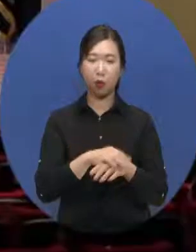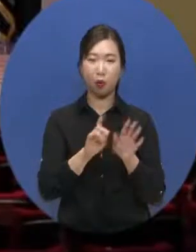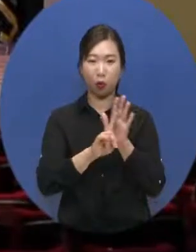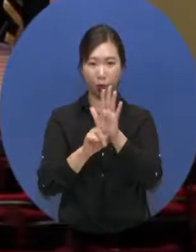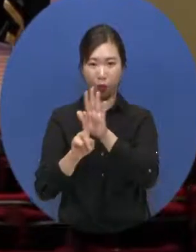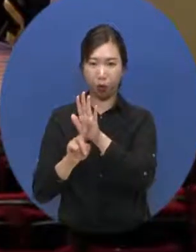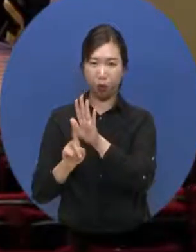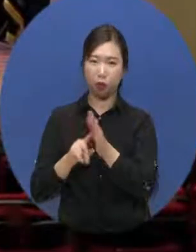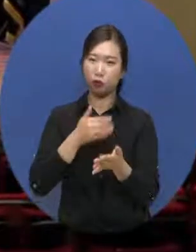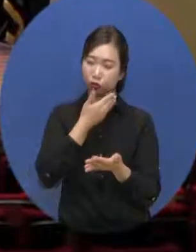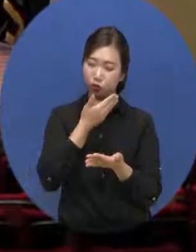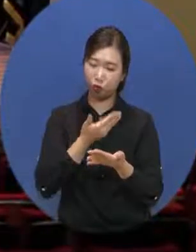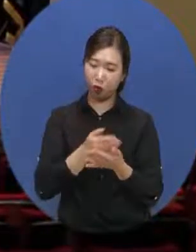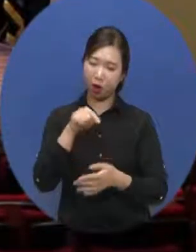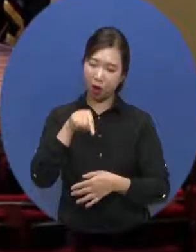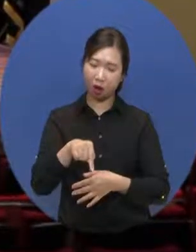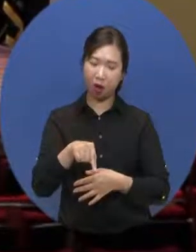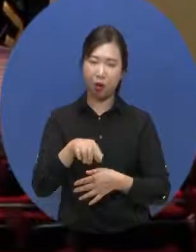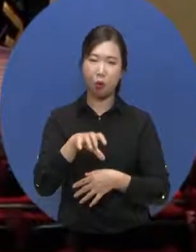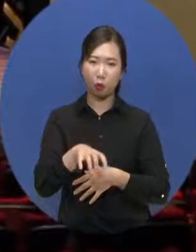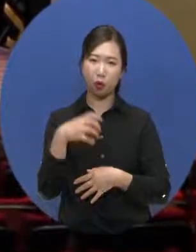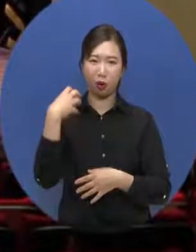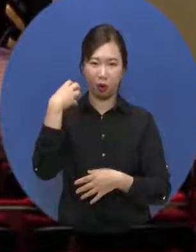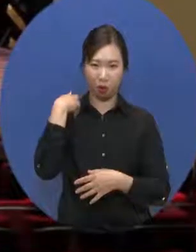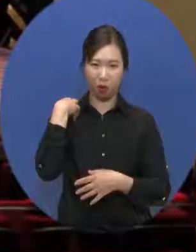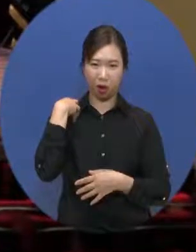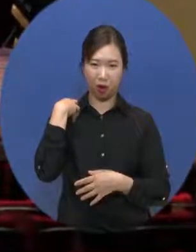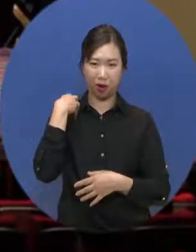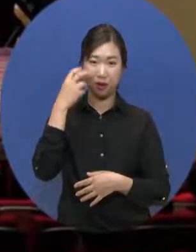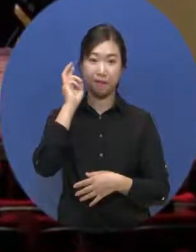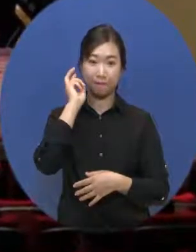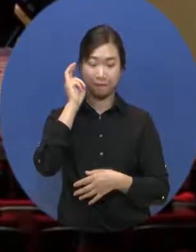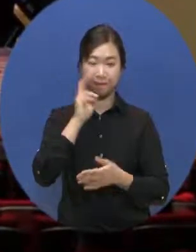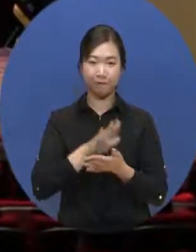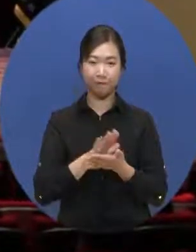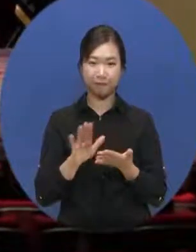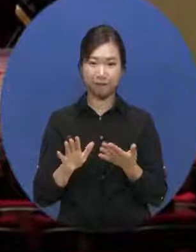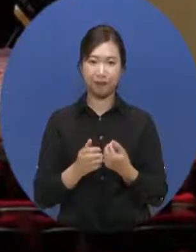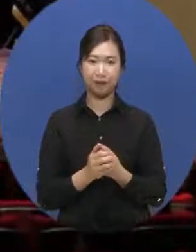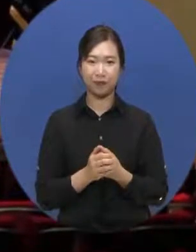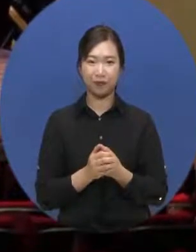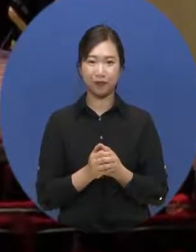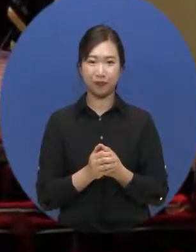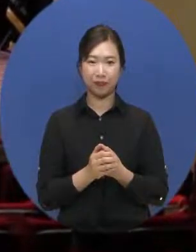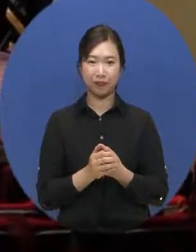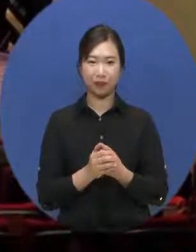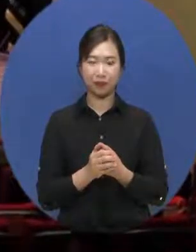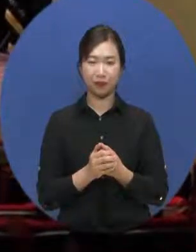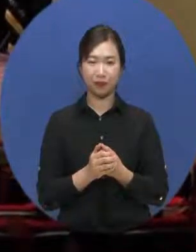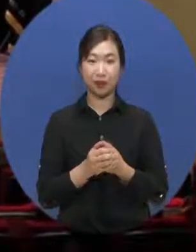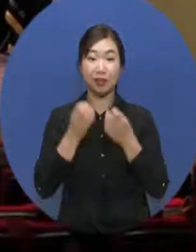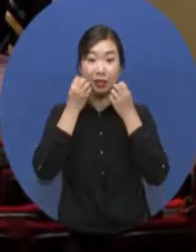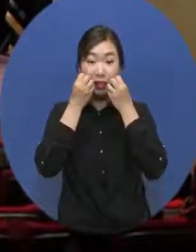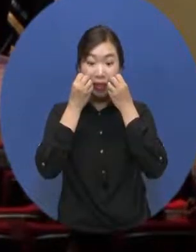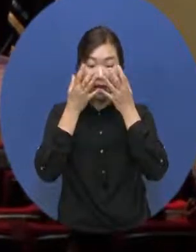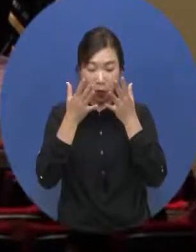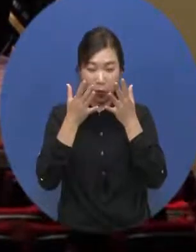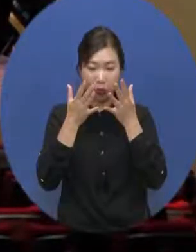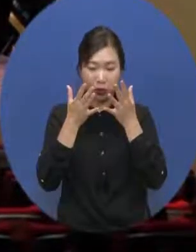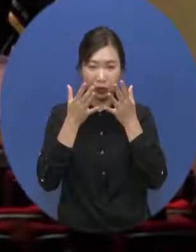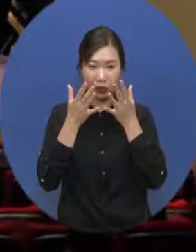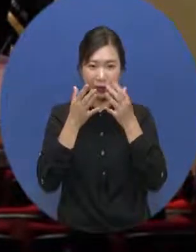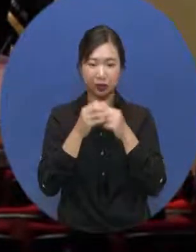중요한 또 거점 역할을 하지 않을까 싶습니다. 그런 네, 새로운 역사가 또